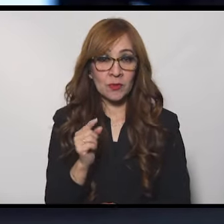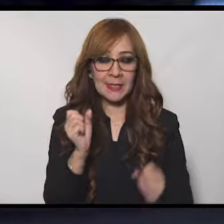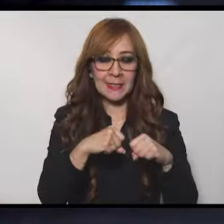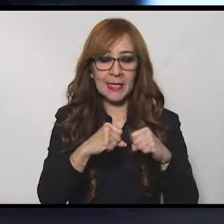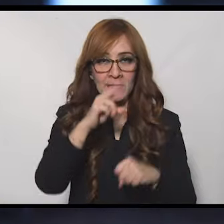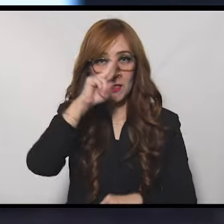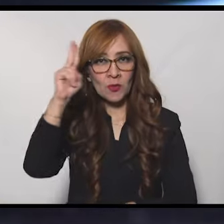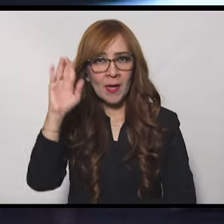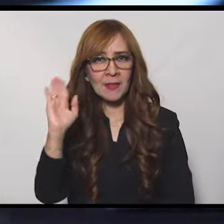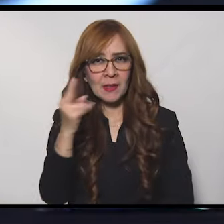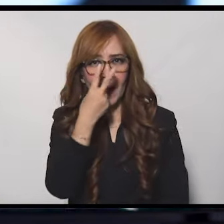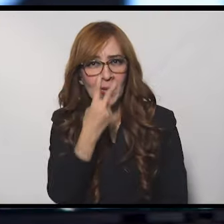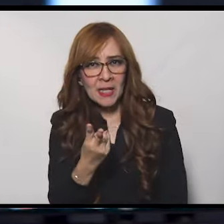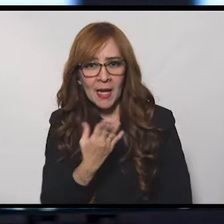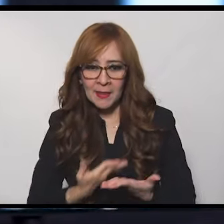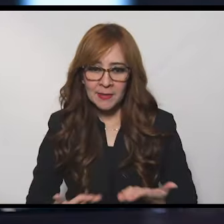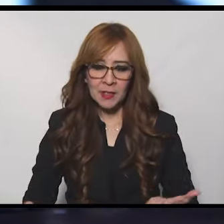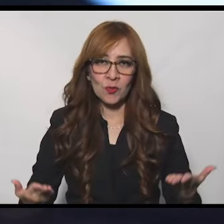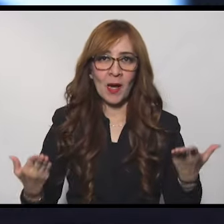Janjinya Tuhan gak memandang kondisi.